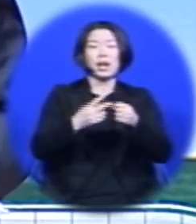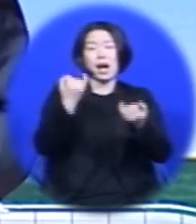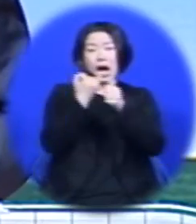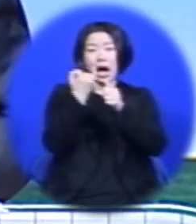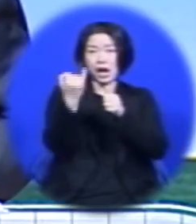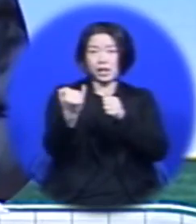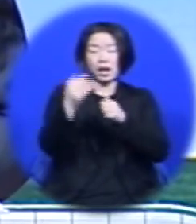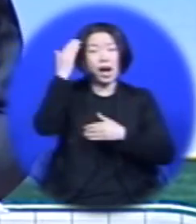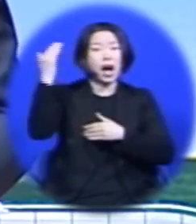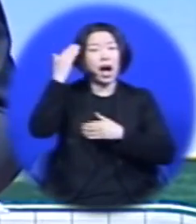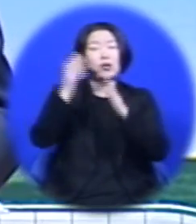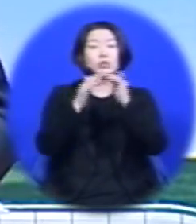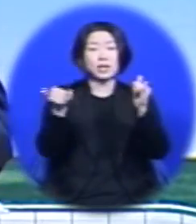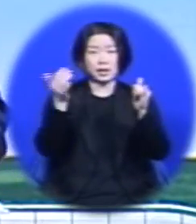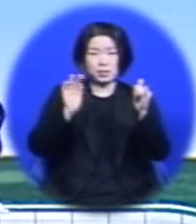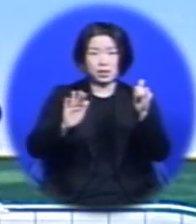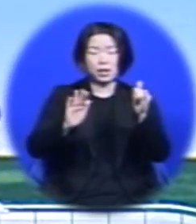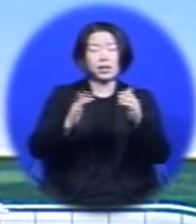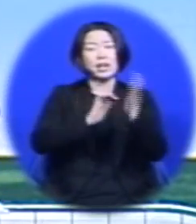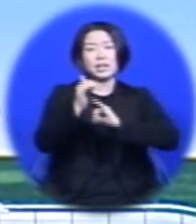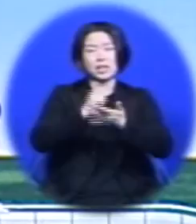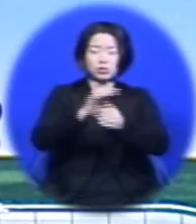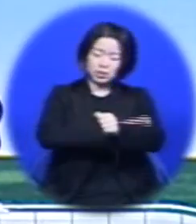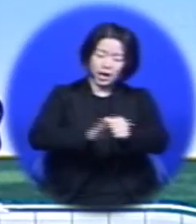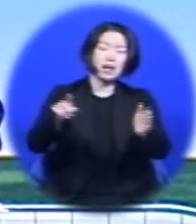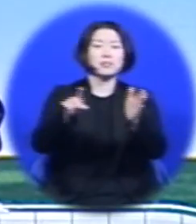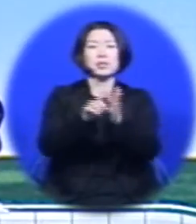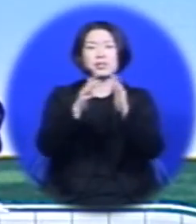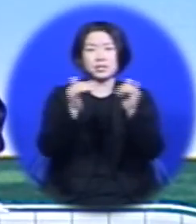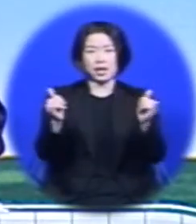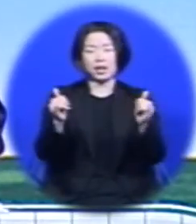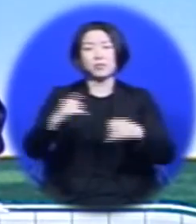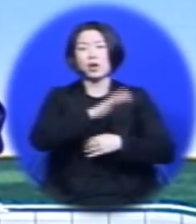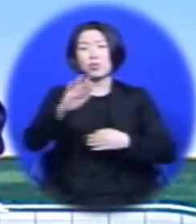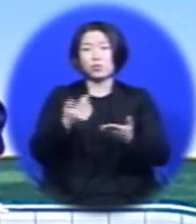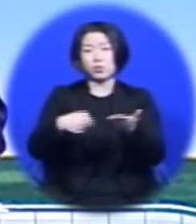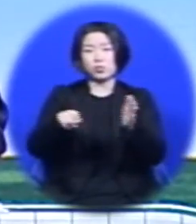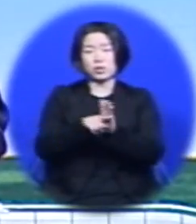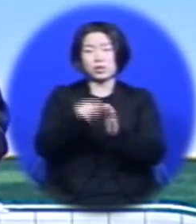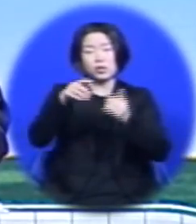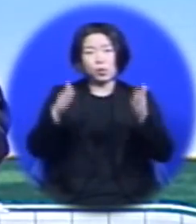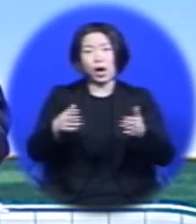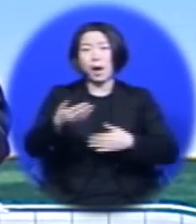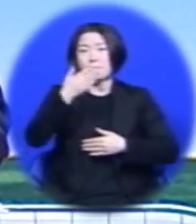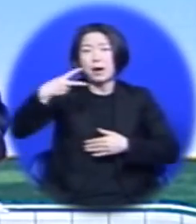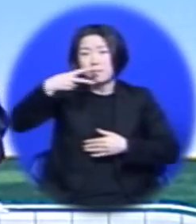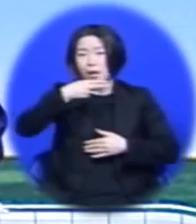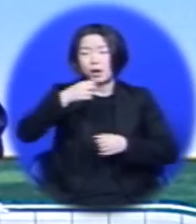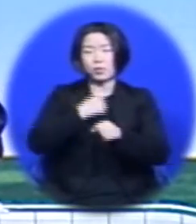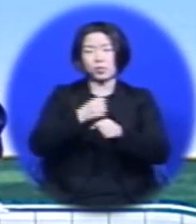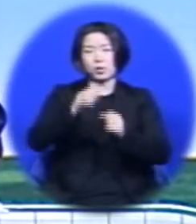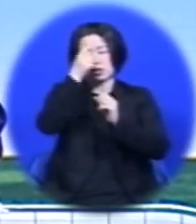한국 사람인데 아 주 예수를 잘 믿는 사람으로 우리를 위해서 그동안 금식하고 기도를